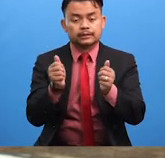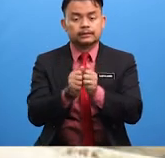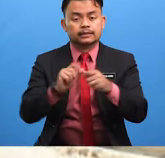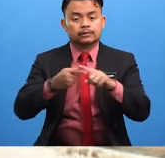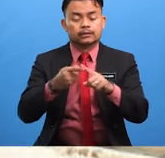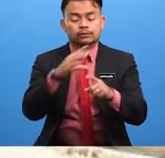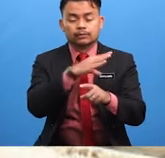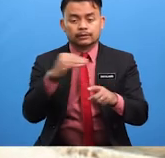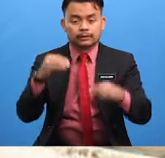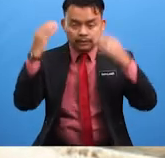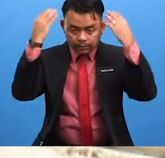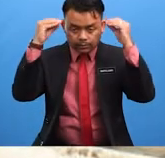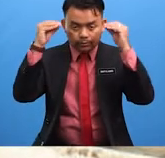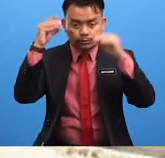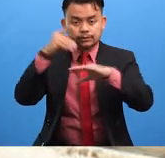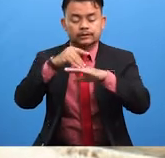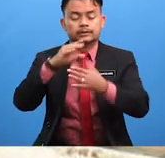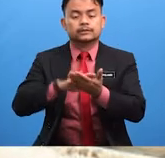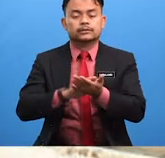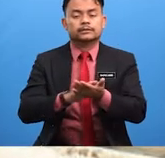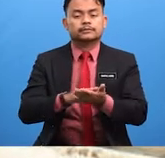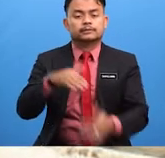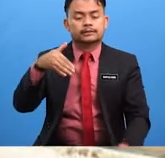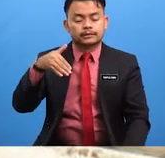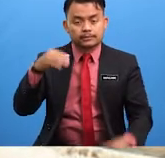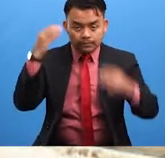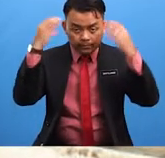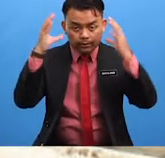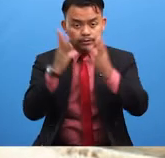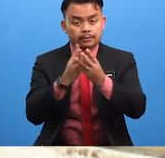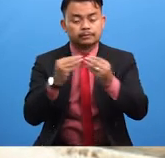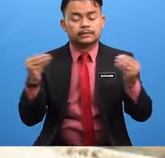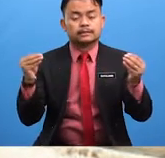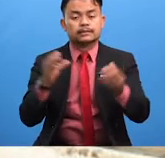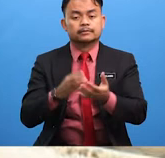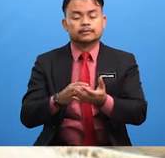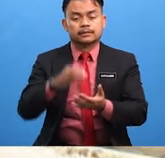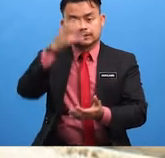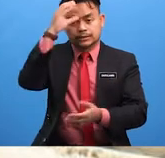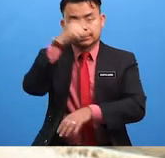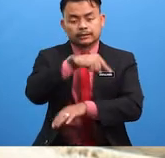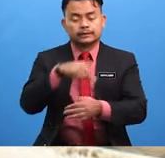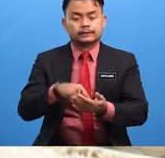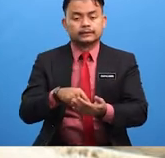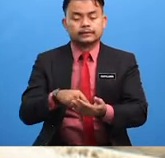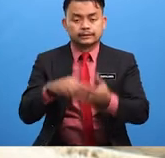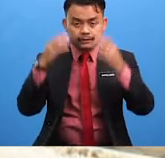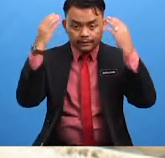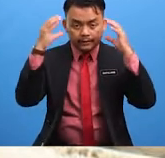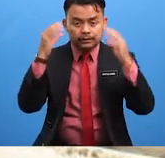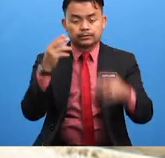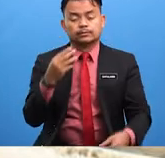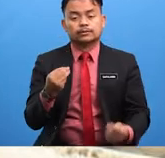sekolah. Sebelum cikgu mengakhiri pembelajaran kita hari ini, mari kita lihat beberapa contoh anyaman